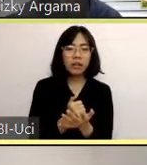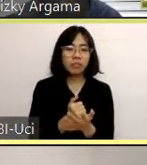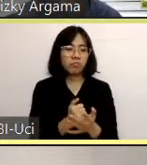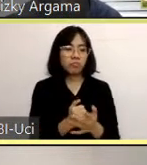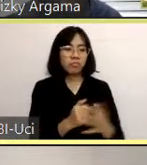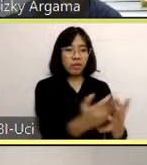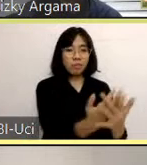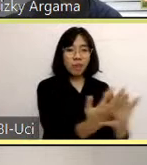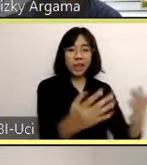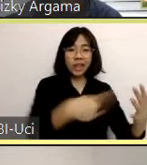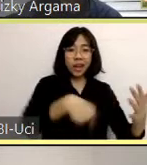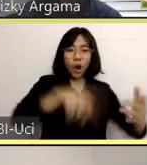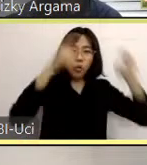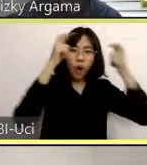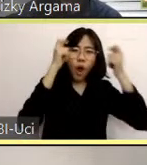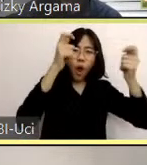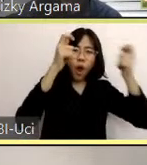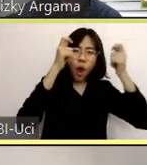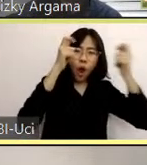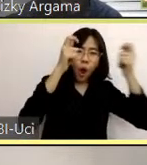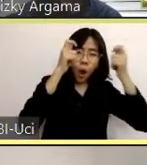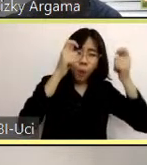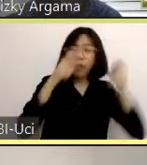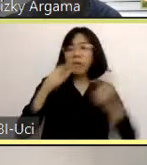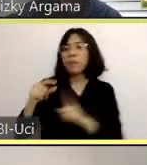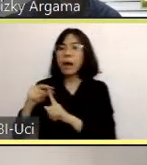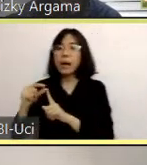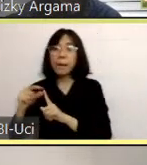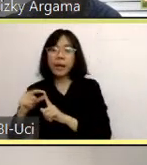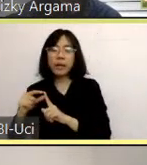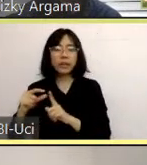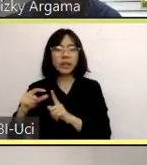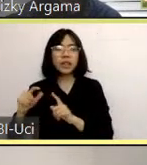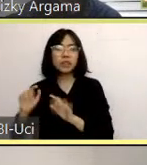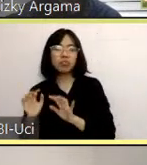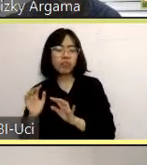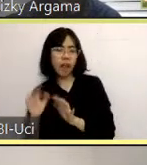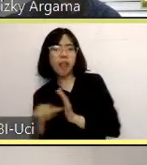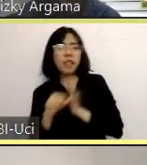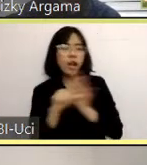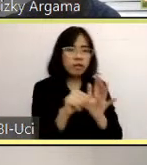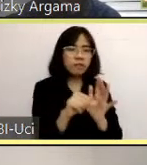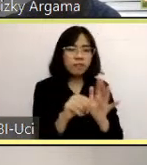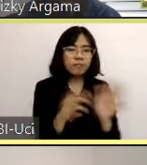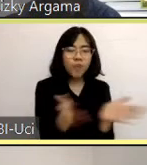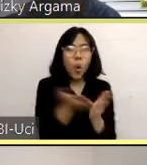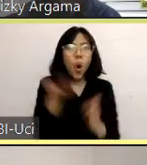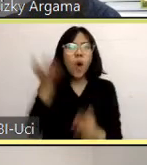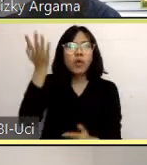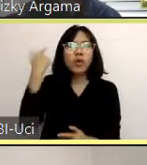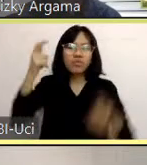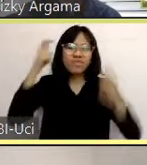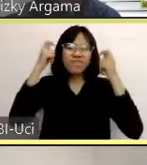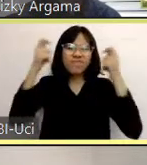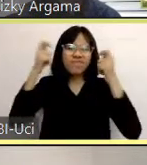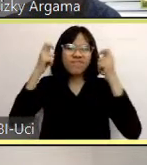hal tersebut mulai dari tahun 2019. Pada saat itu adalah demo atau demonstrasi